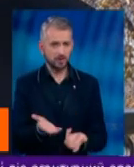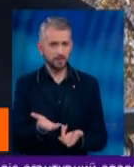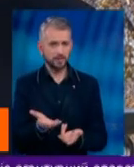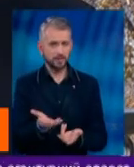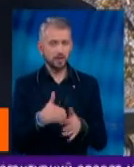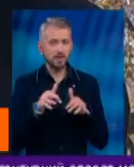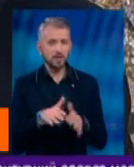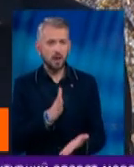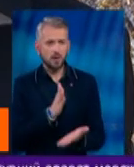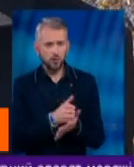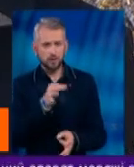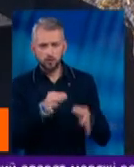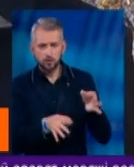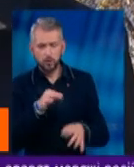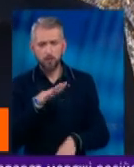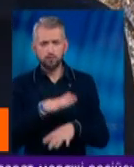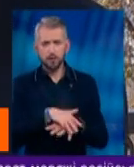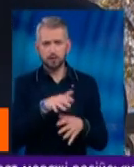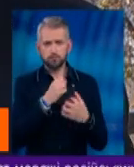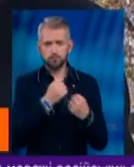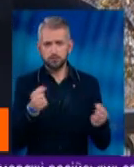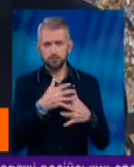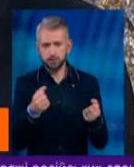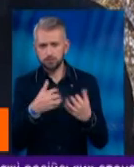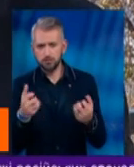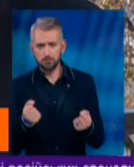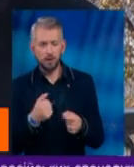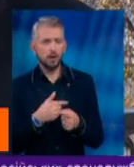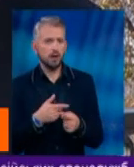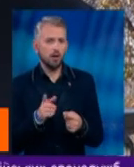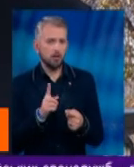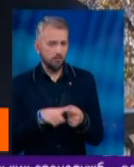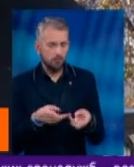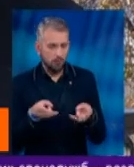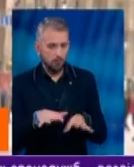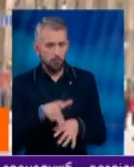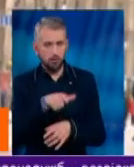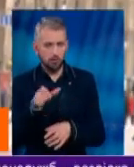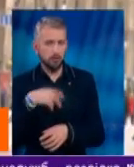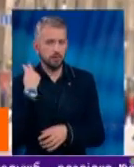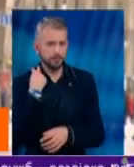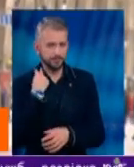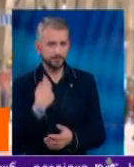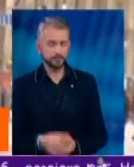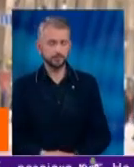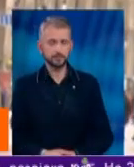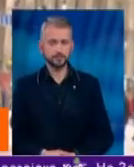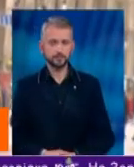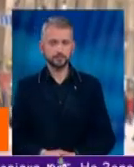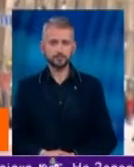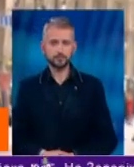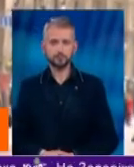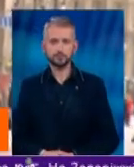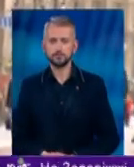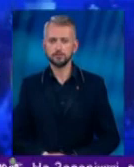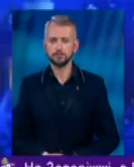дела находятся в судах, банки ліквідуються, эти мильні пузирі так или иначе остаются, люди – должники. Оксана Цибуля, Олександр Степанов,